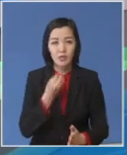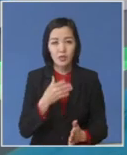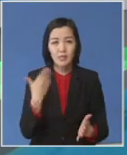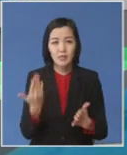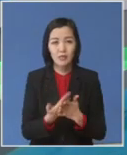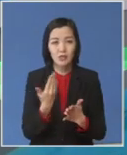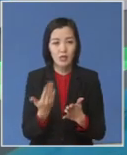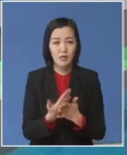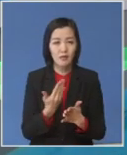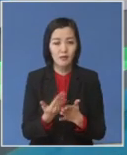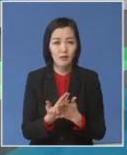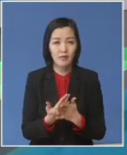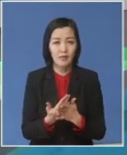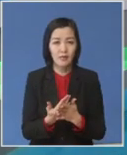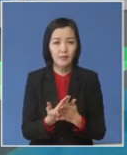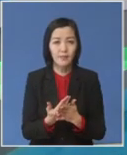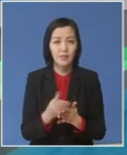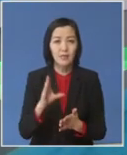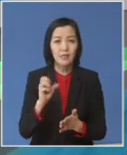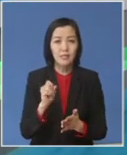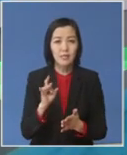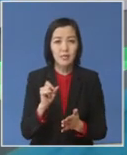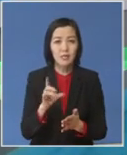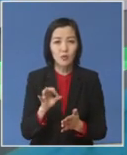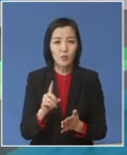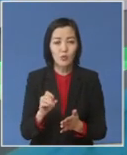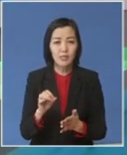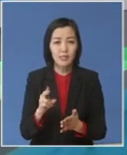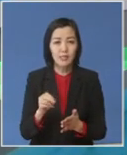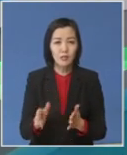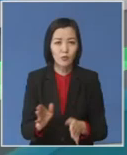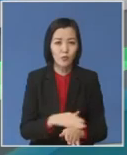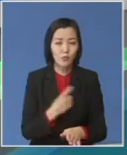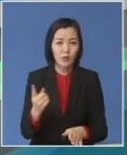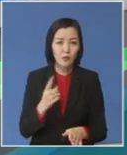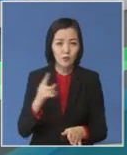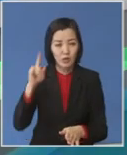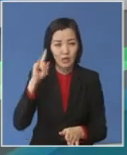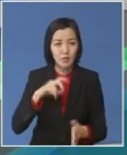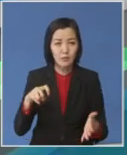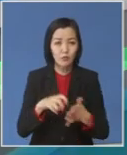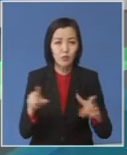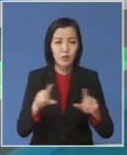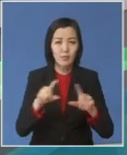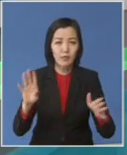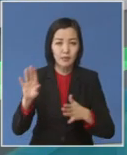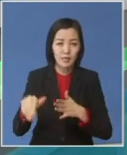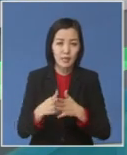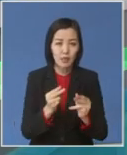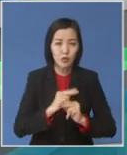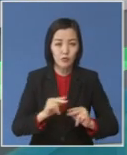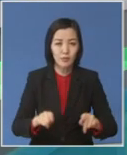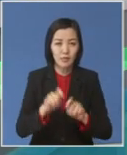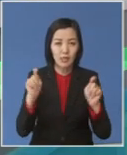Жаңа апта күреңбелдіктер үшін жағымды жаңалықпен басталды. Аудан орталығы Сарыөзекте көптен күткен қазпошта мекемесі қайта жұмысын